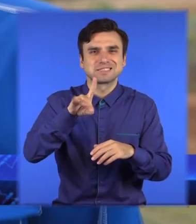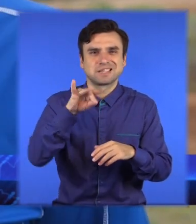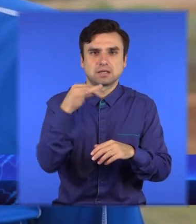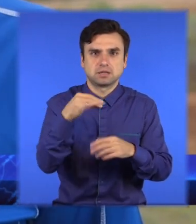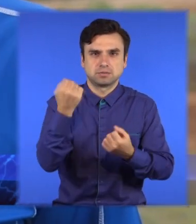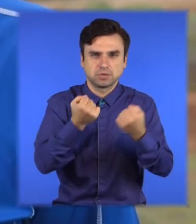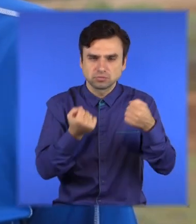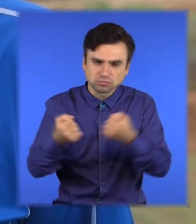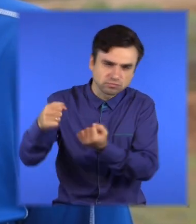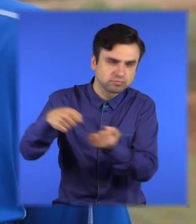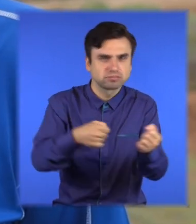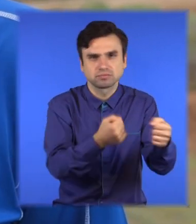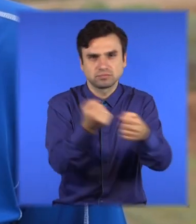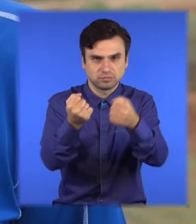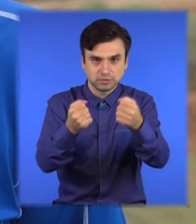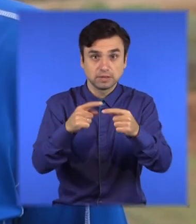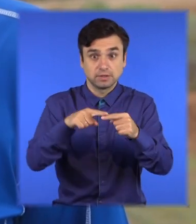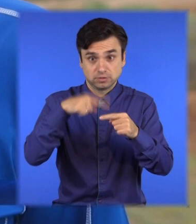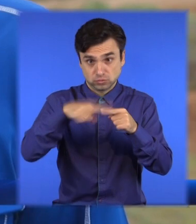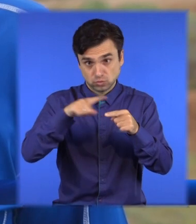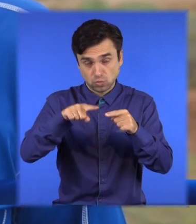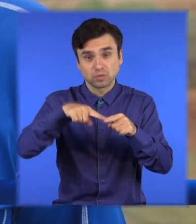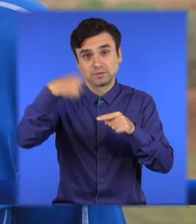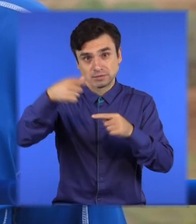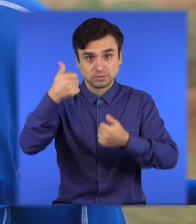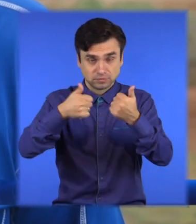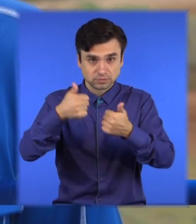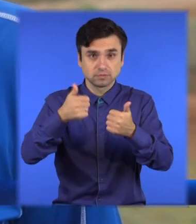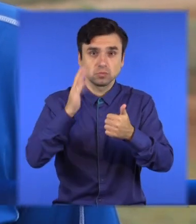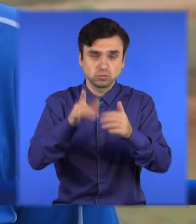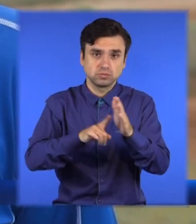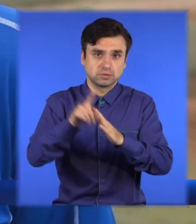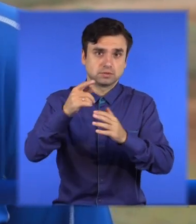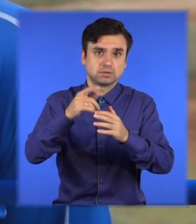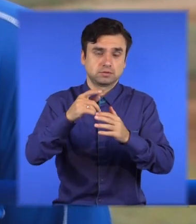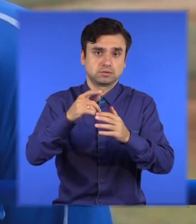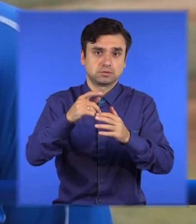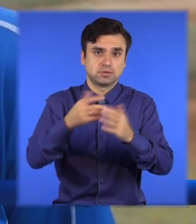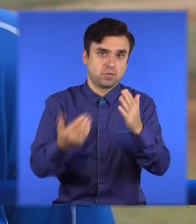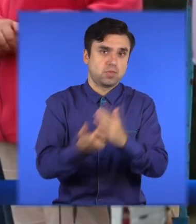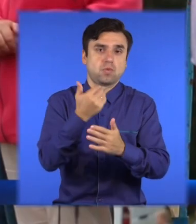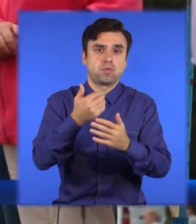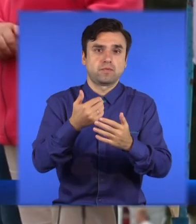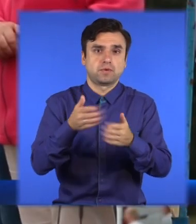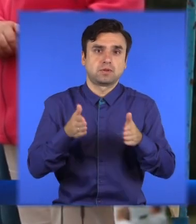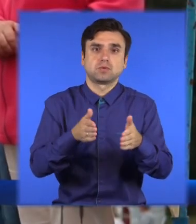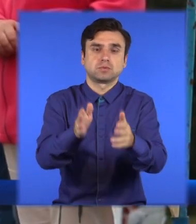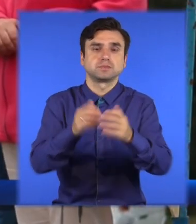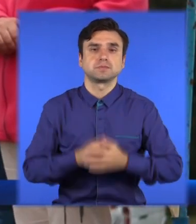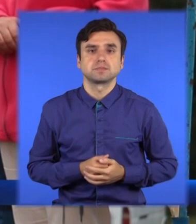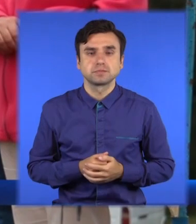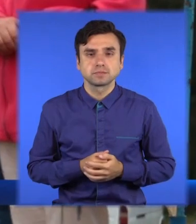мы ушли с супругой из гонок. За когось там вболіваєте сьогодні? За десяточки, ну, за наш Кривий Рог.